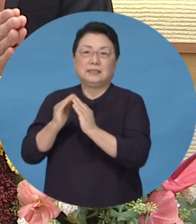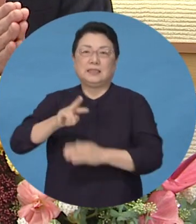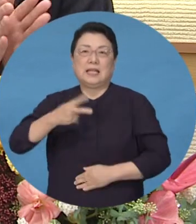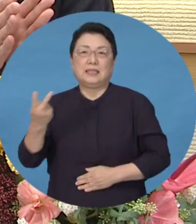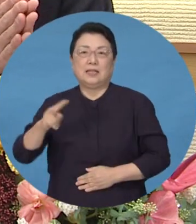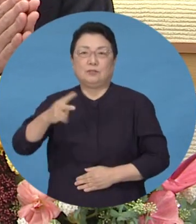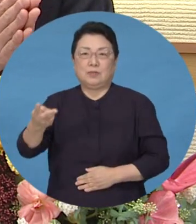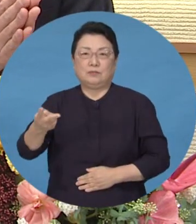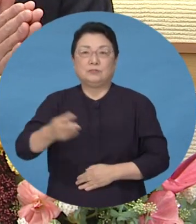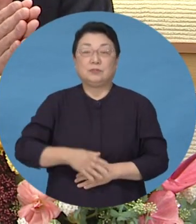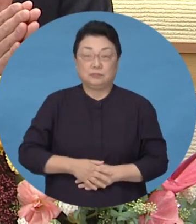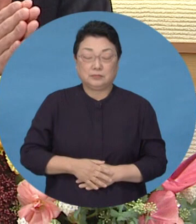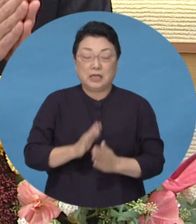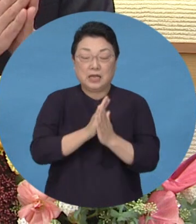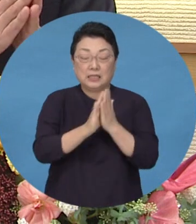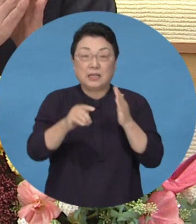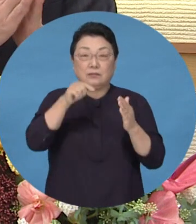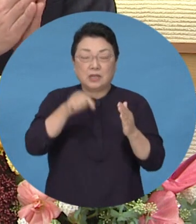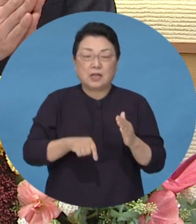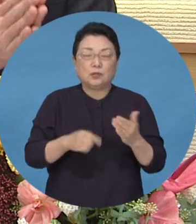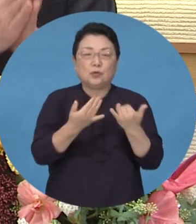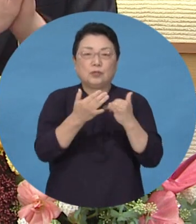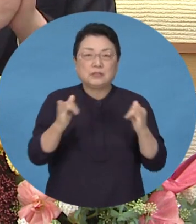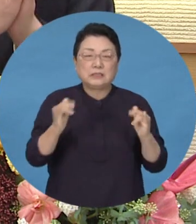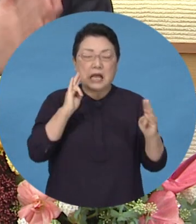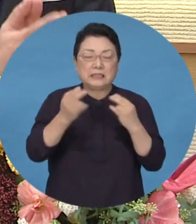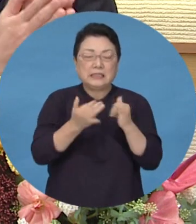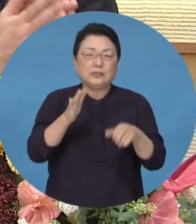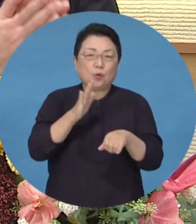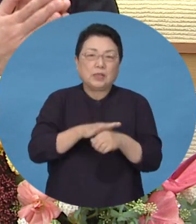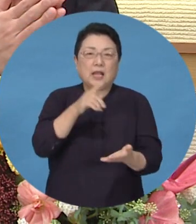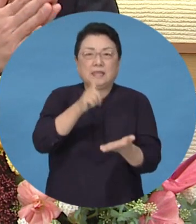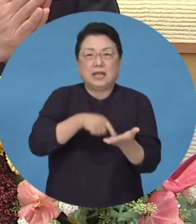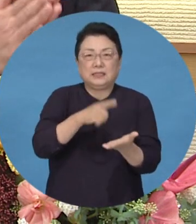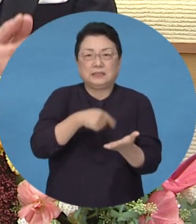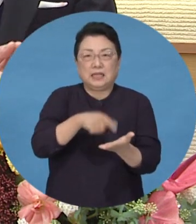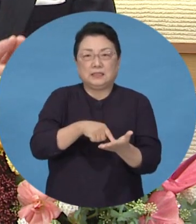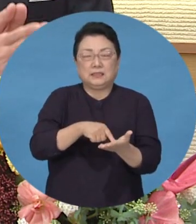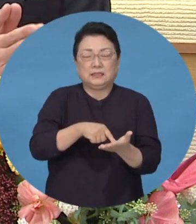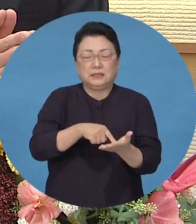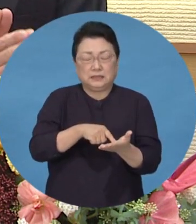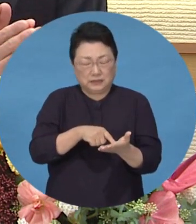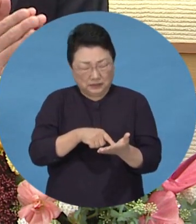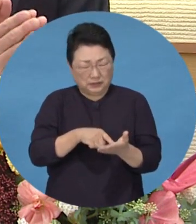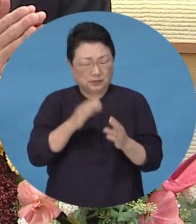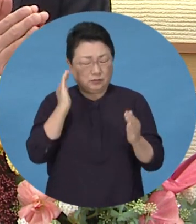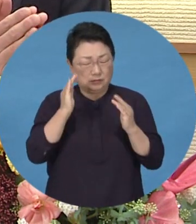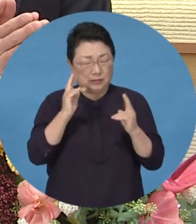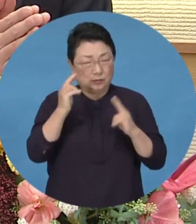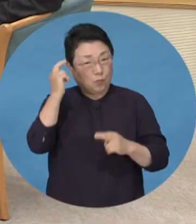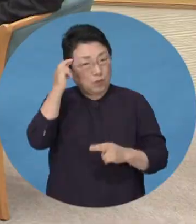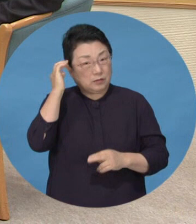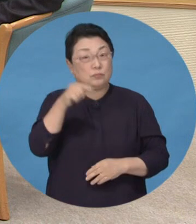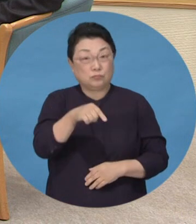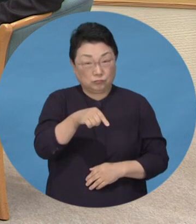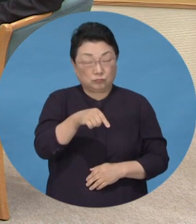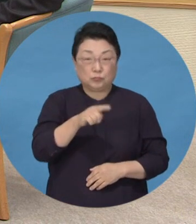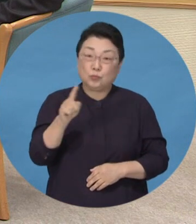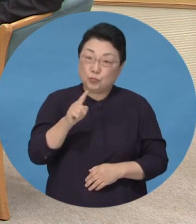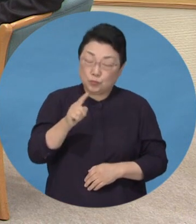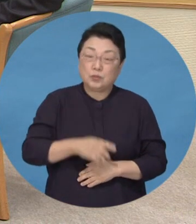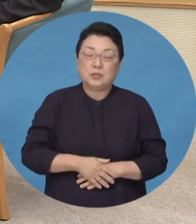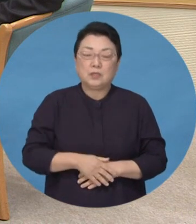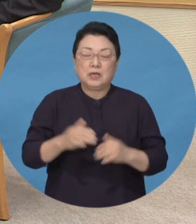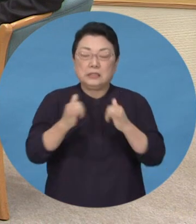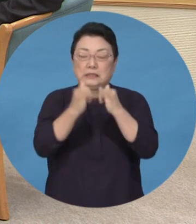またその一方でその県内には労働力不足ということに悩んでいる企業も多いというふうに思いですがその中で